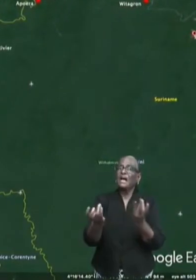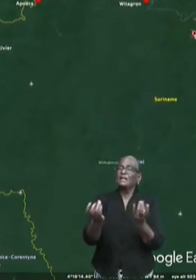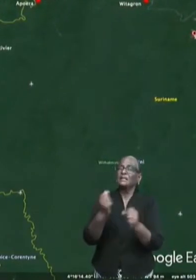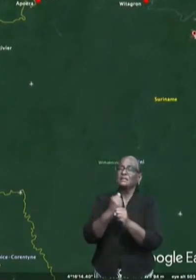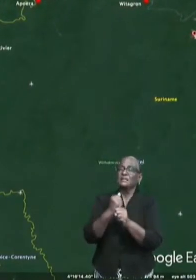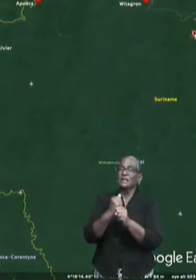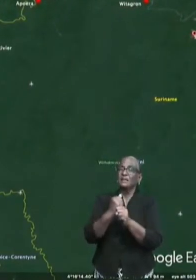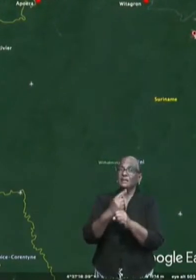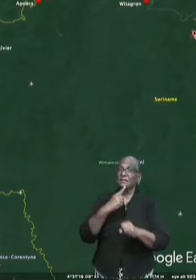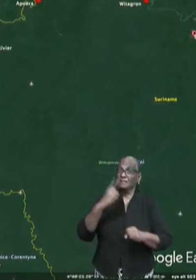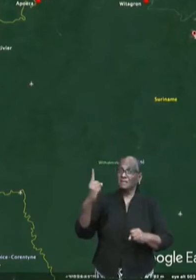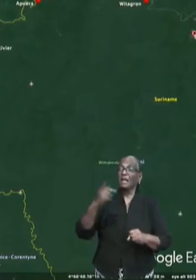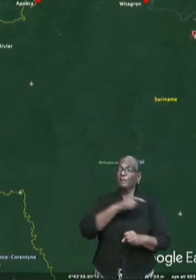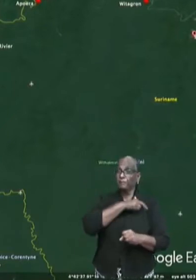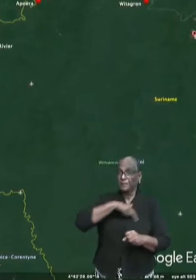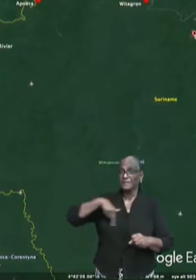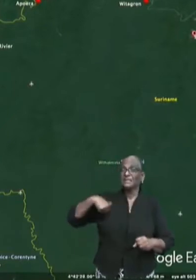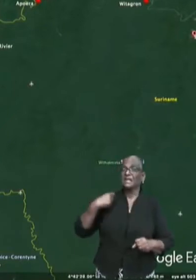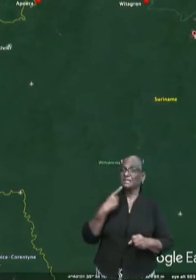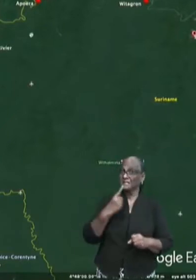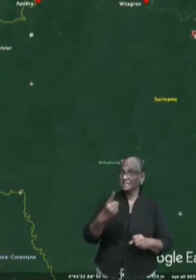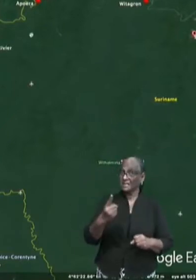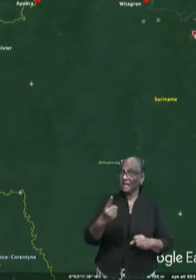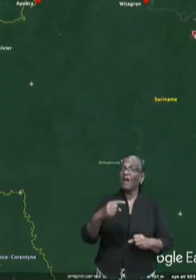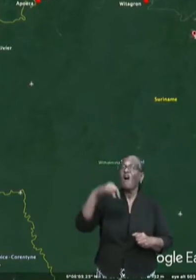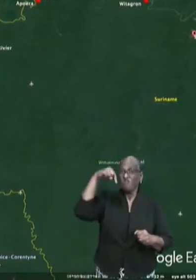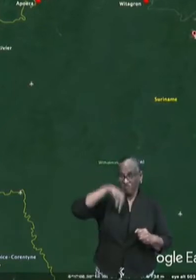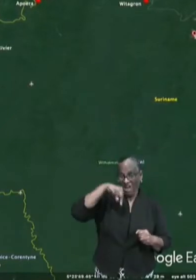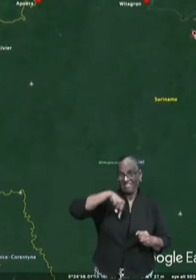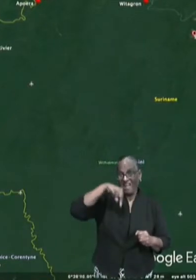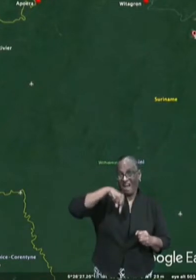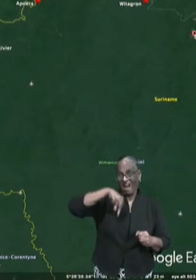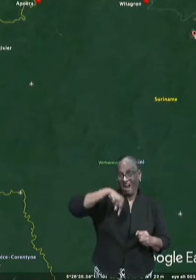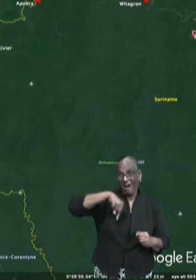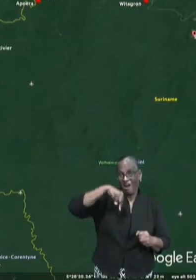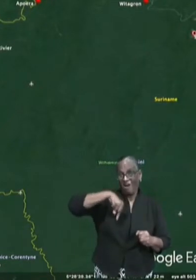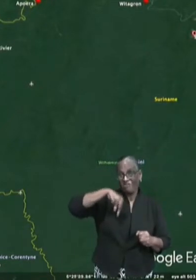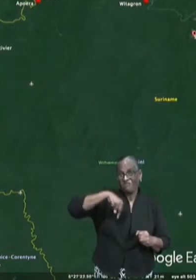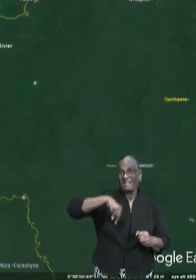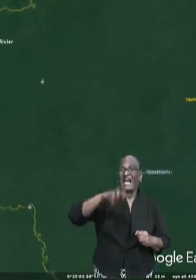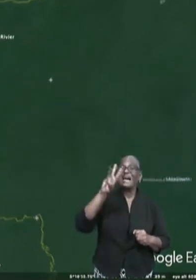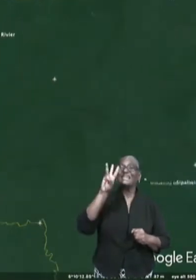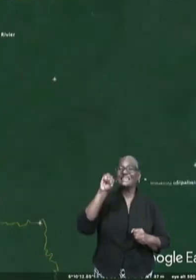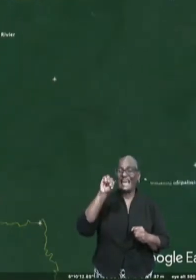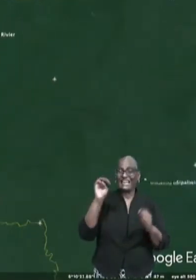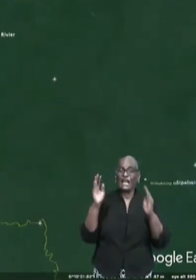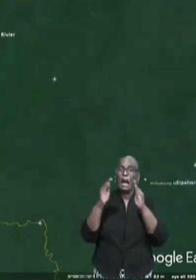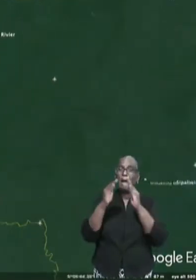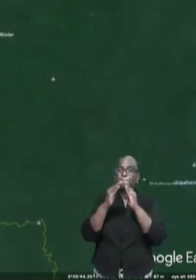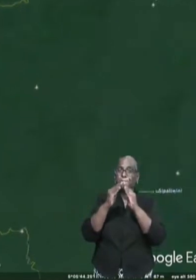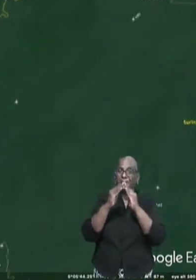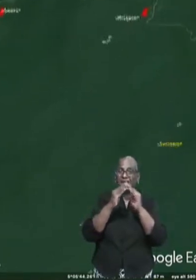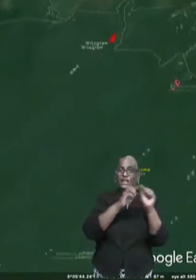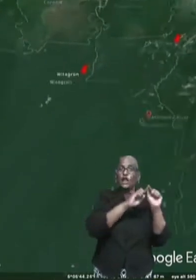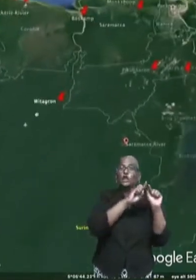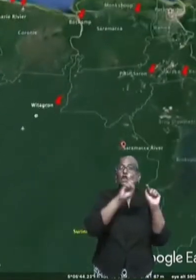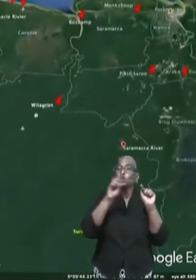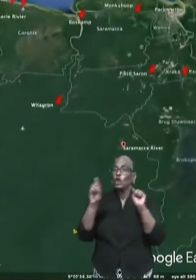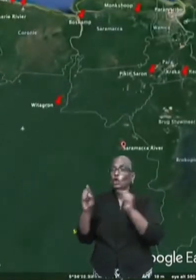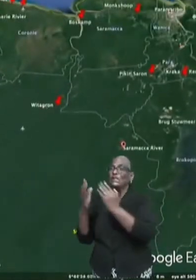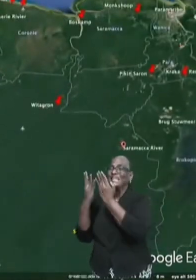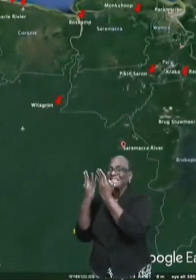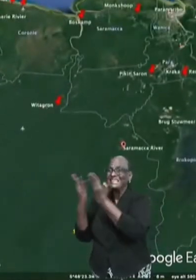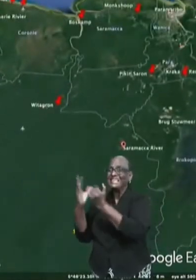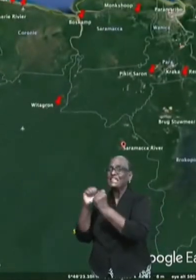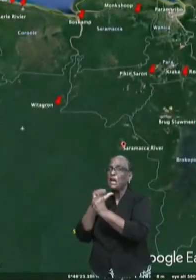is aangegeven door de president, gaat dat dus vandaag in, 30 april tot en met 10 mei.